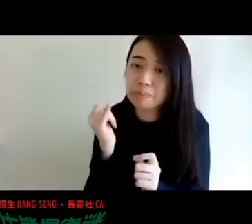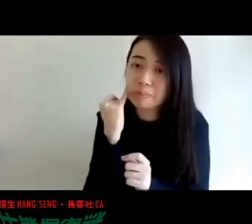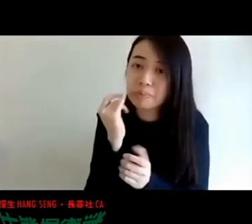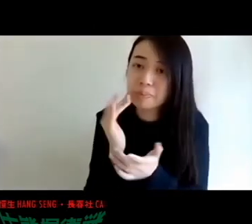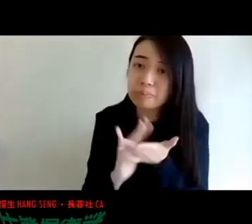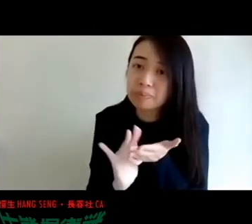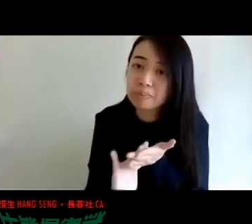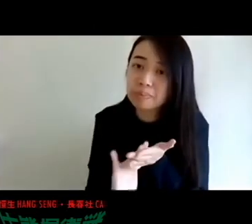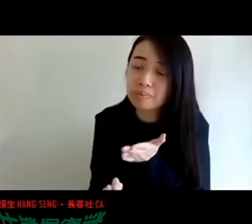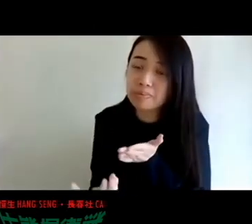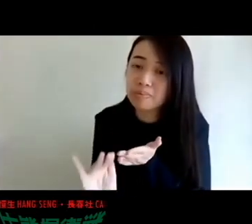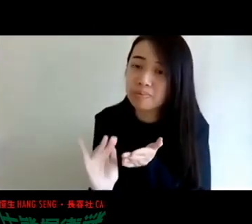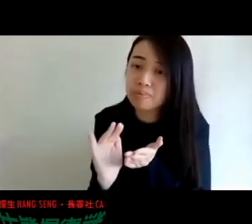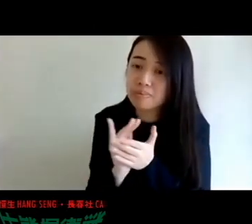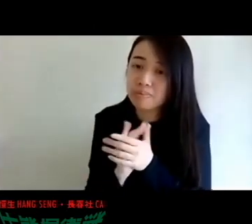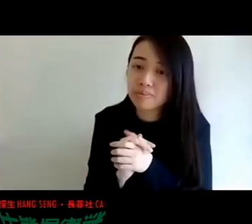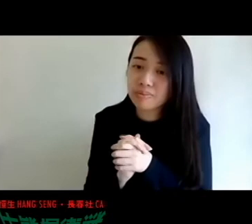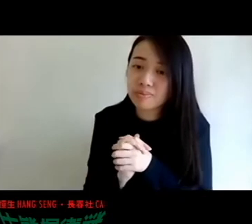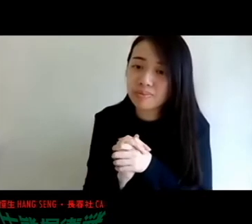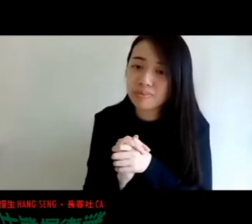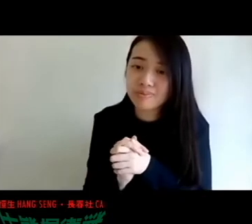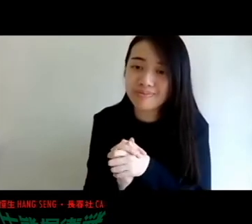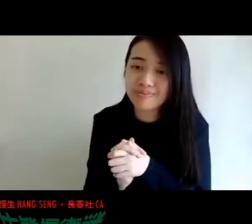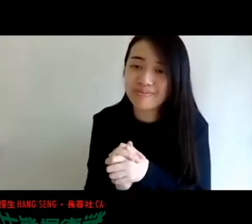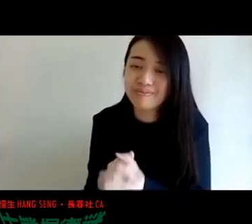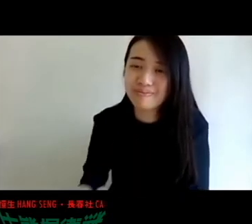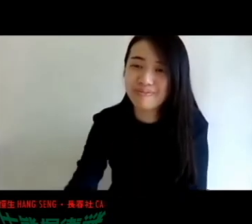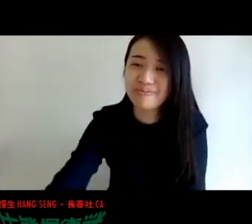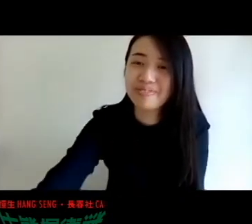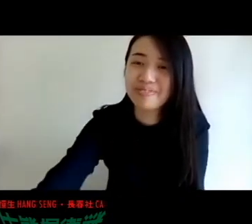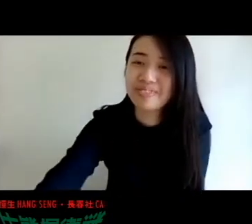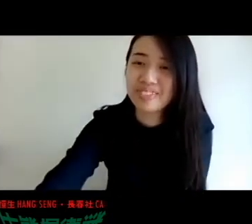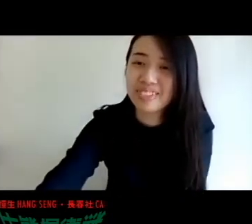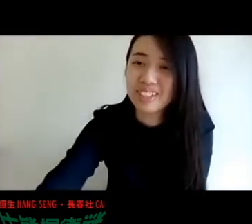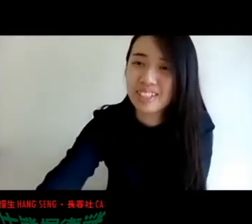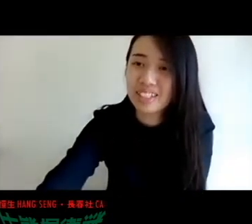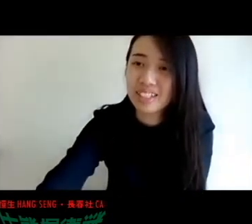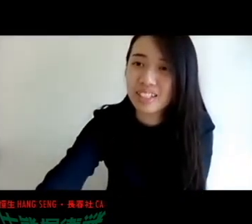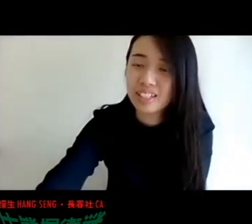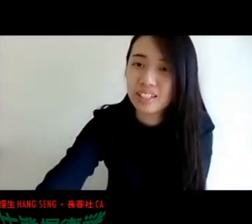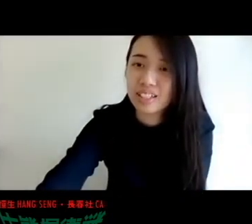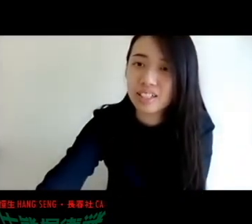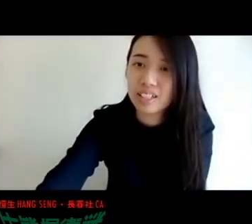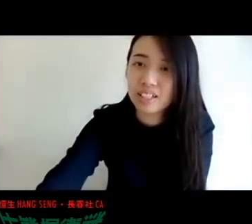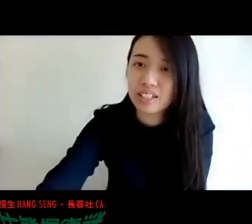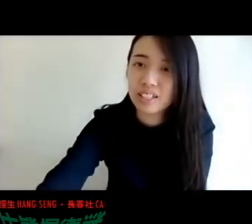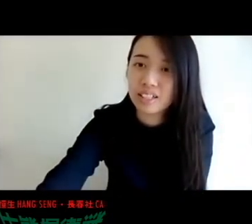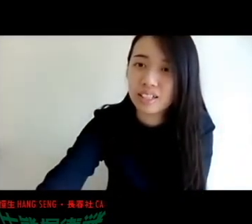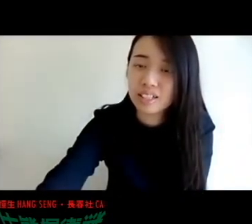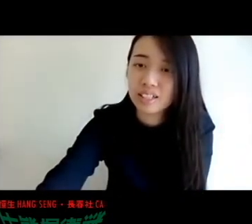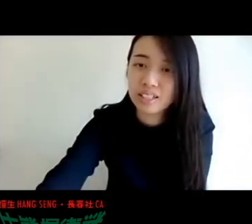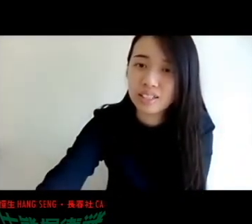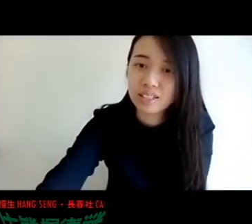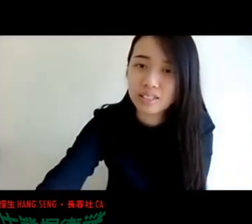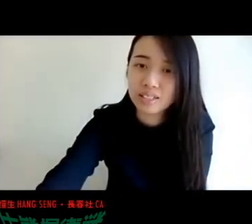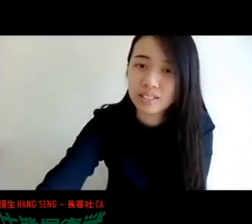有冇其他問題？係，係，係，請講。